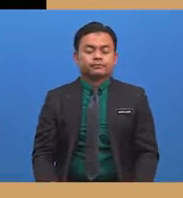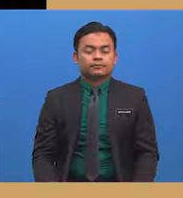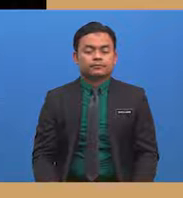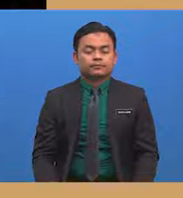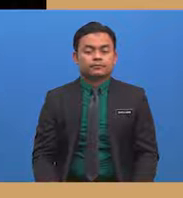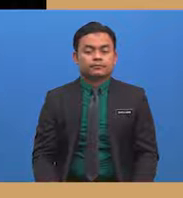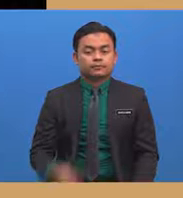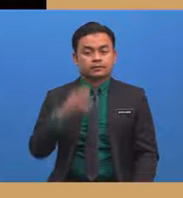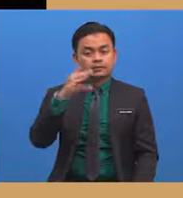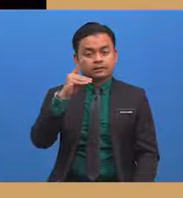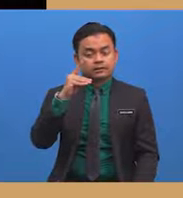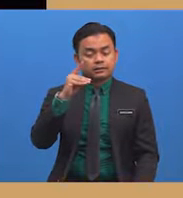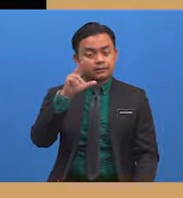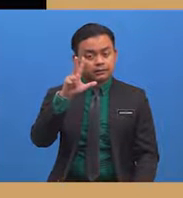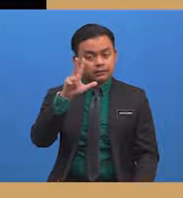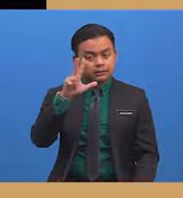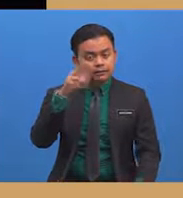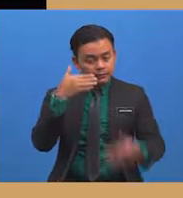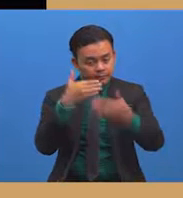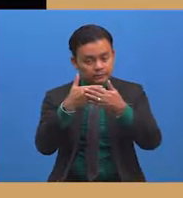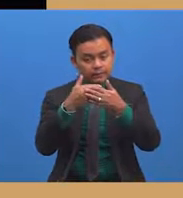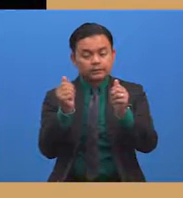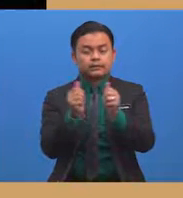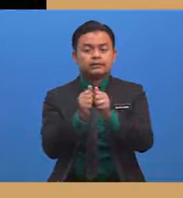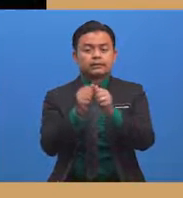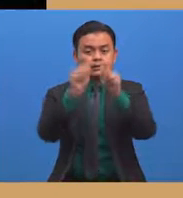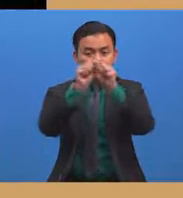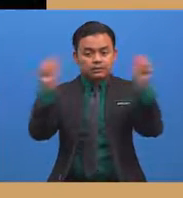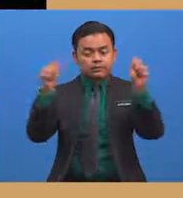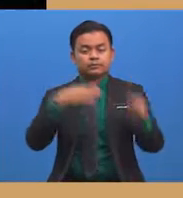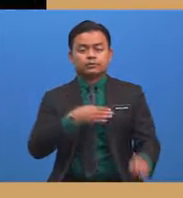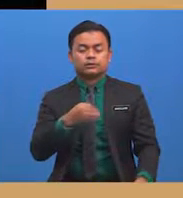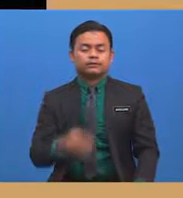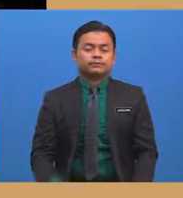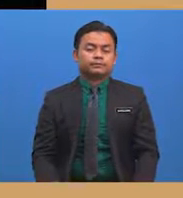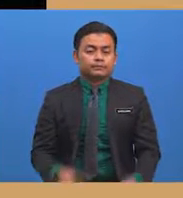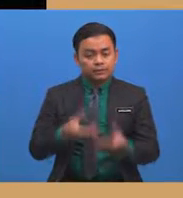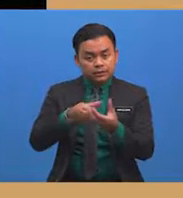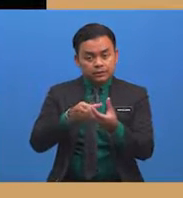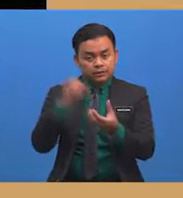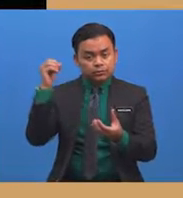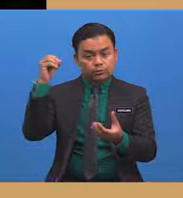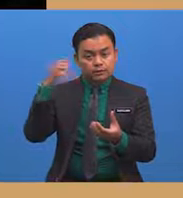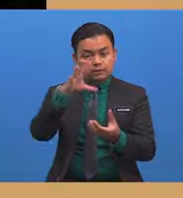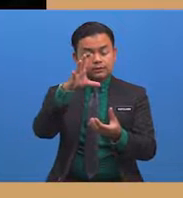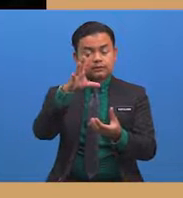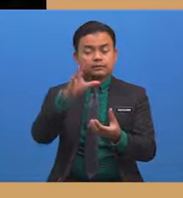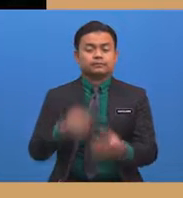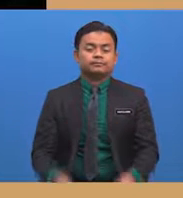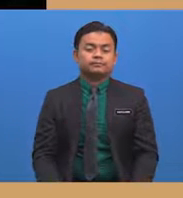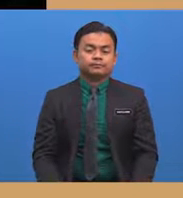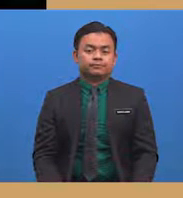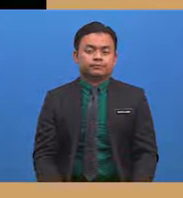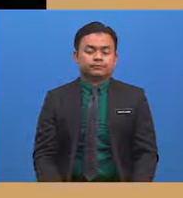ketiga berdekatan dengan skrin putih. Kemudian, cikgu nyalakan lampu suluh ke arah lubang CD